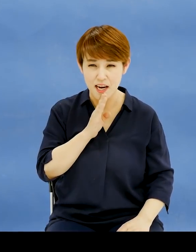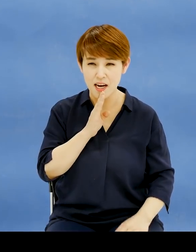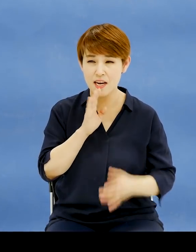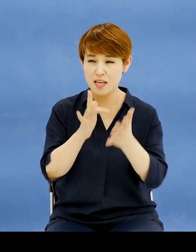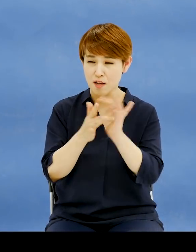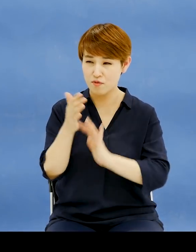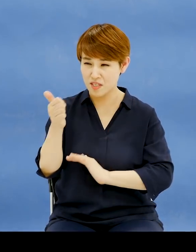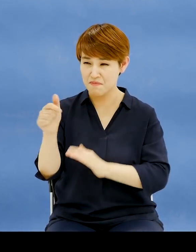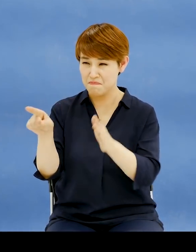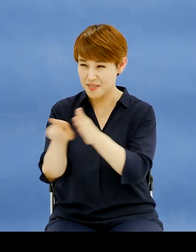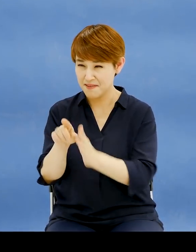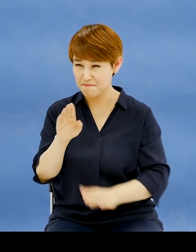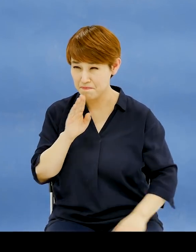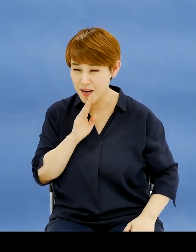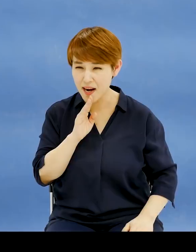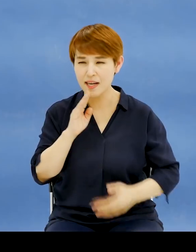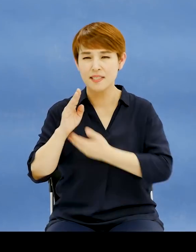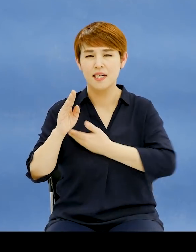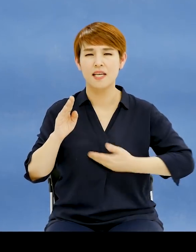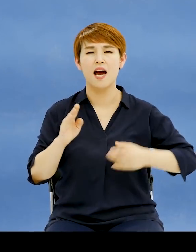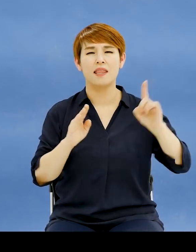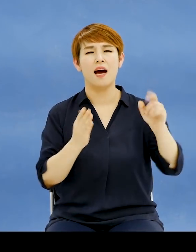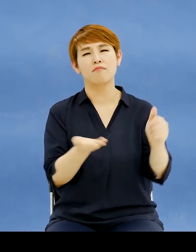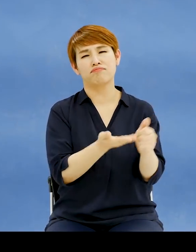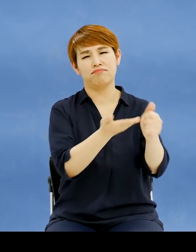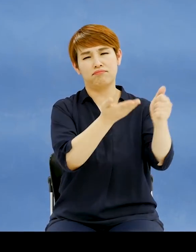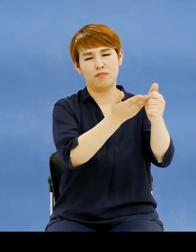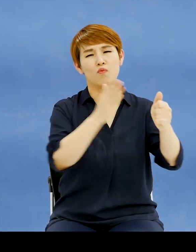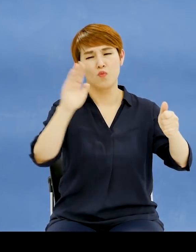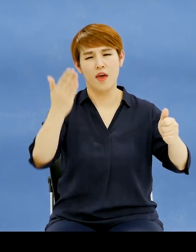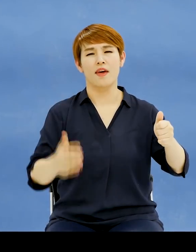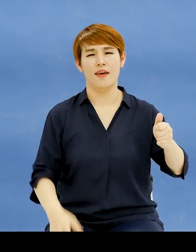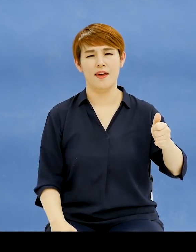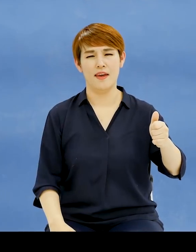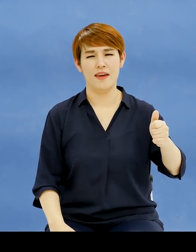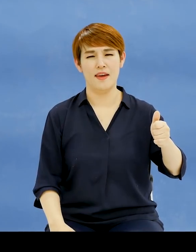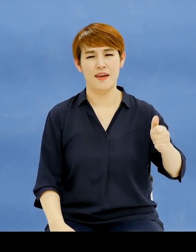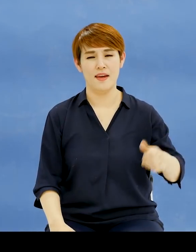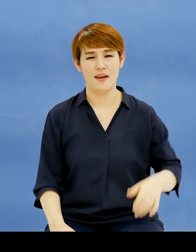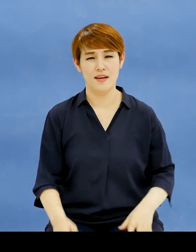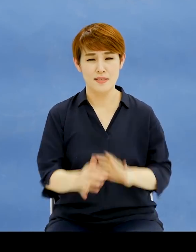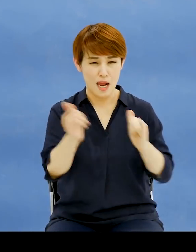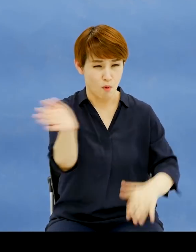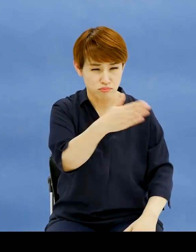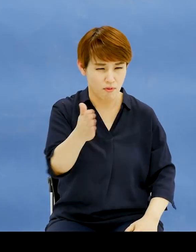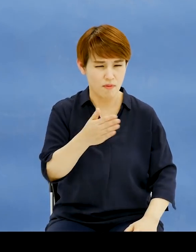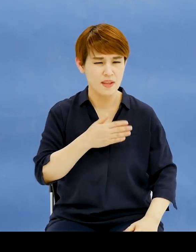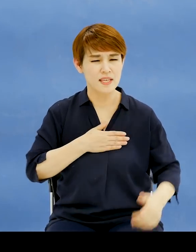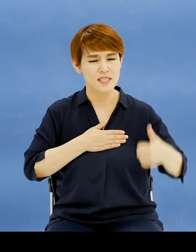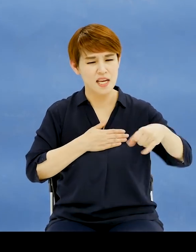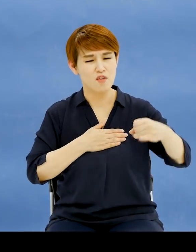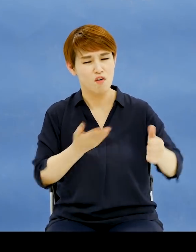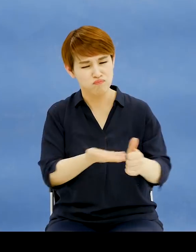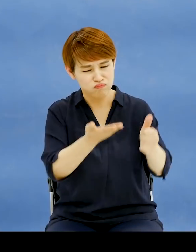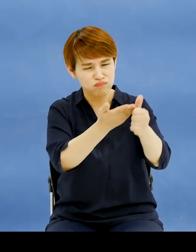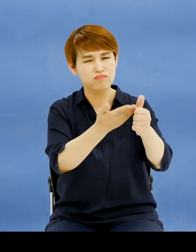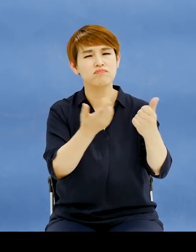진짜 예수님을 믿는다면 한 명 제자는 기르겠지. 한 명 없으면 우리 애들이라도 길러야지 잘